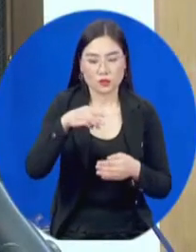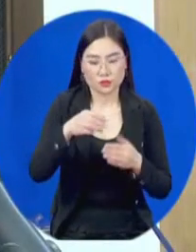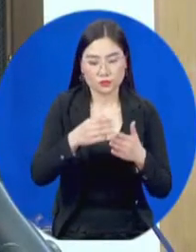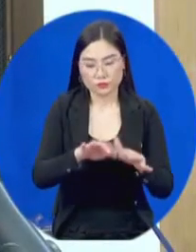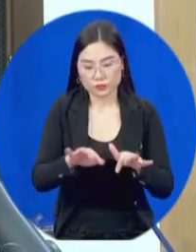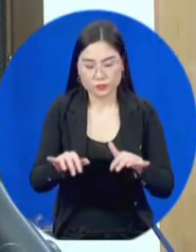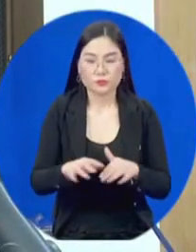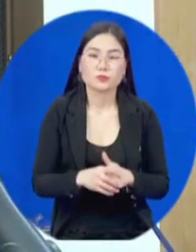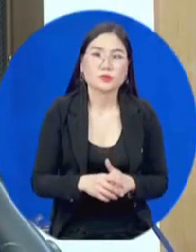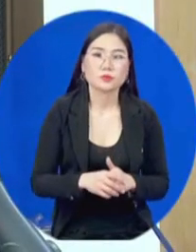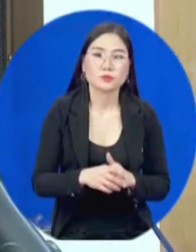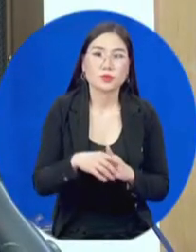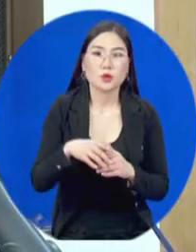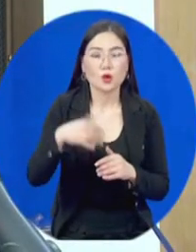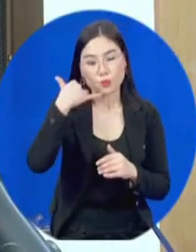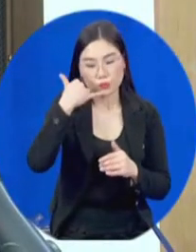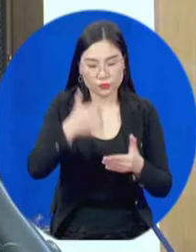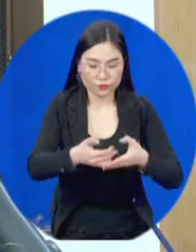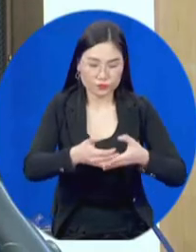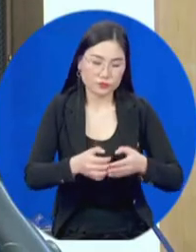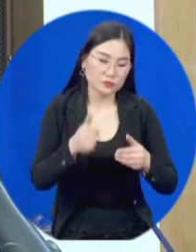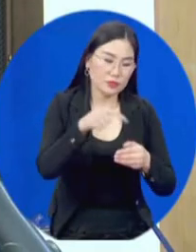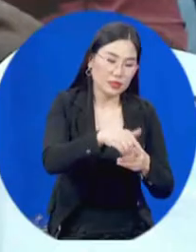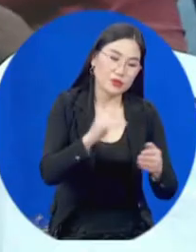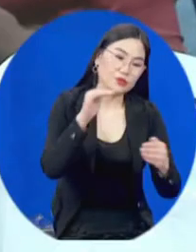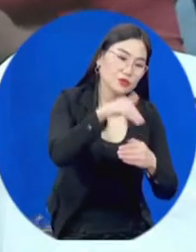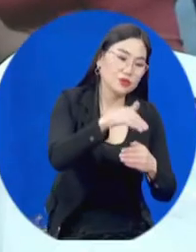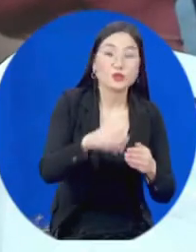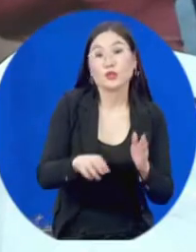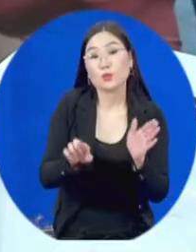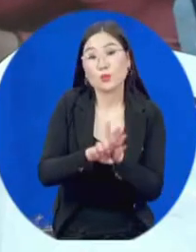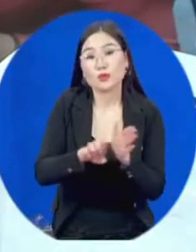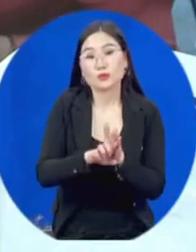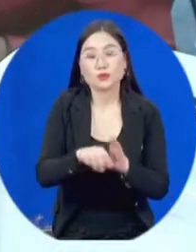үсгийг хэрэглэх ийм болцоогоор хангадж байна гэж ойлгож болно.